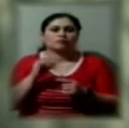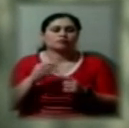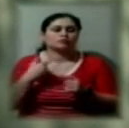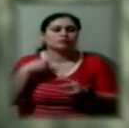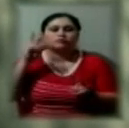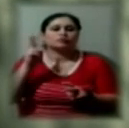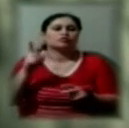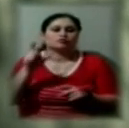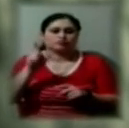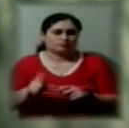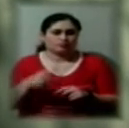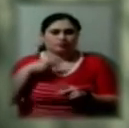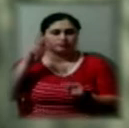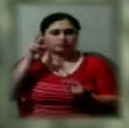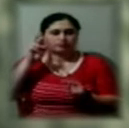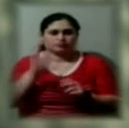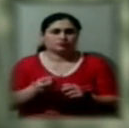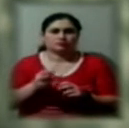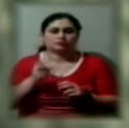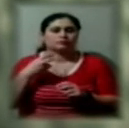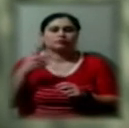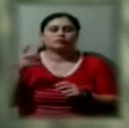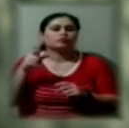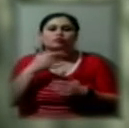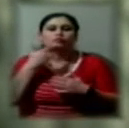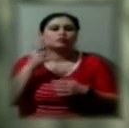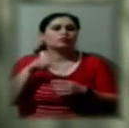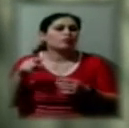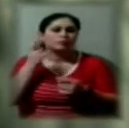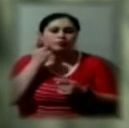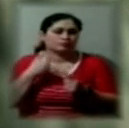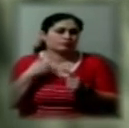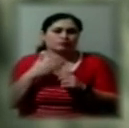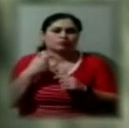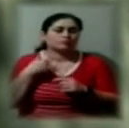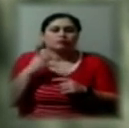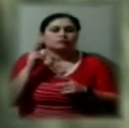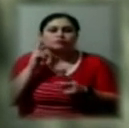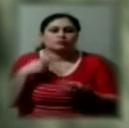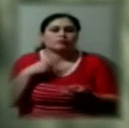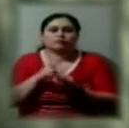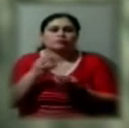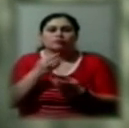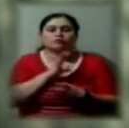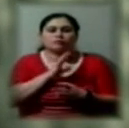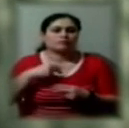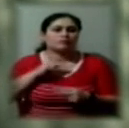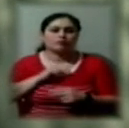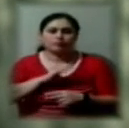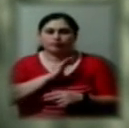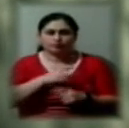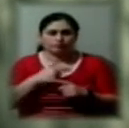видел. Вообще, у меня ни номера не было, мы с ней никогда не работали, не спортивали. Я ее вообще не видел,